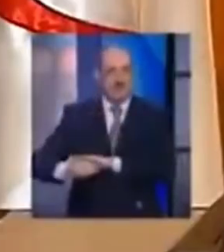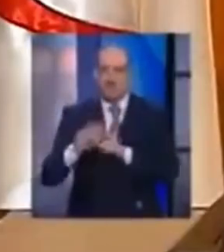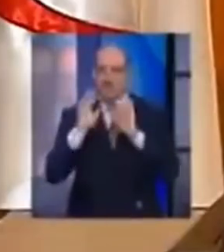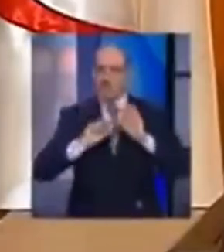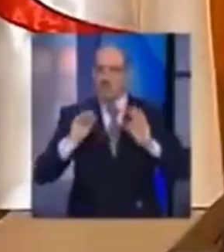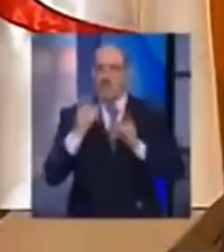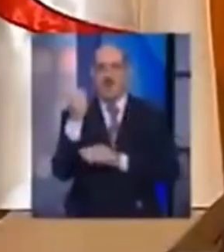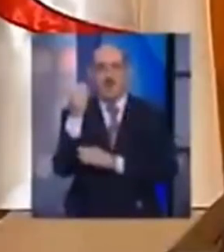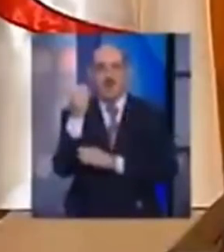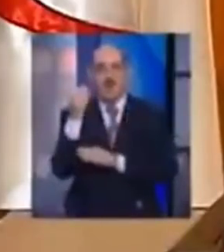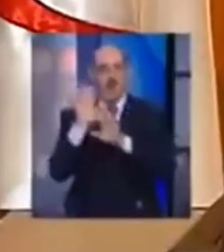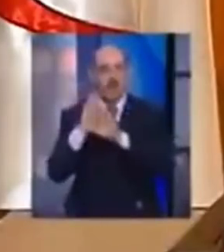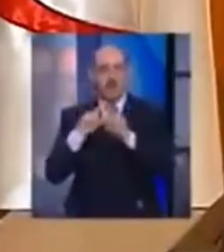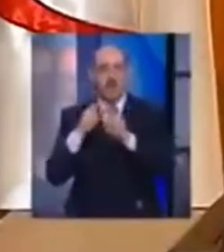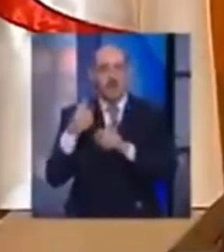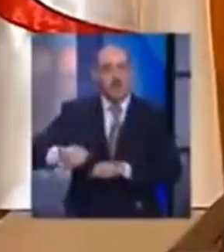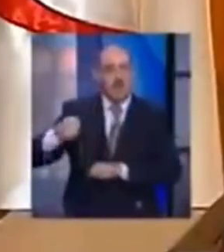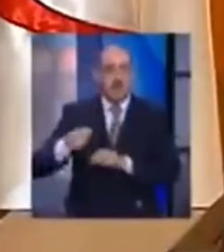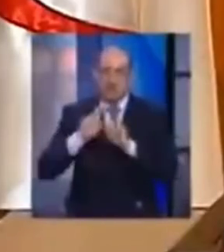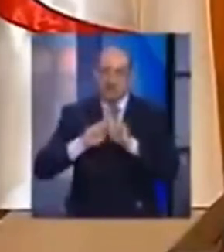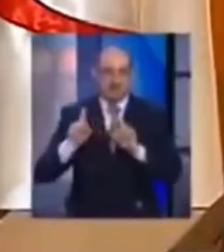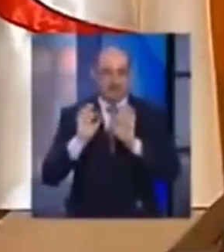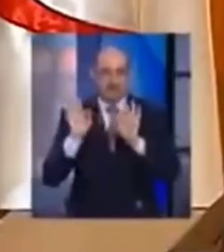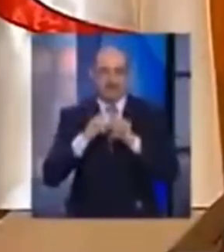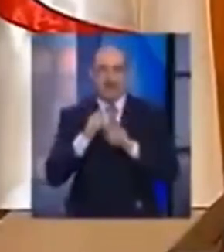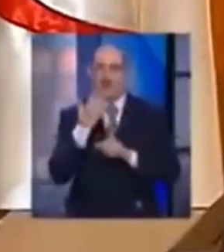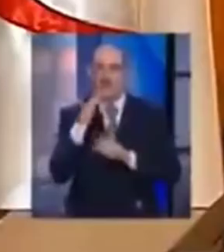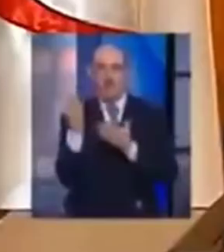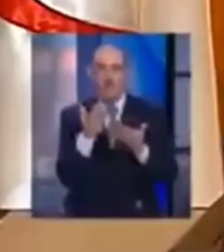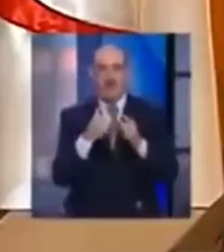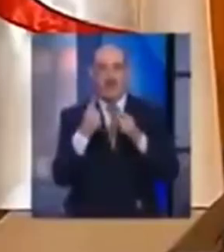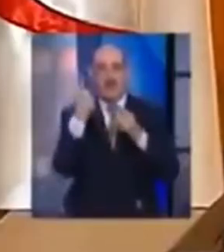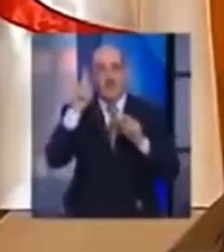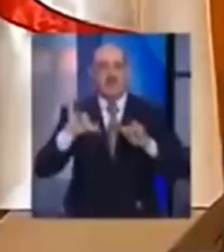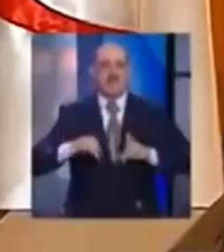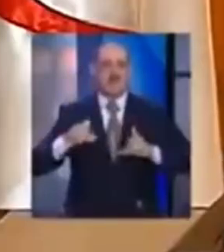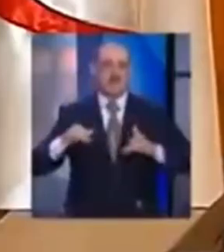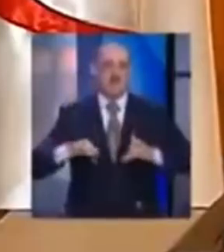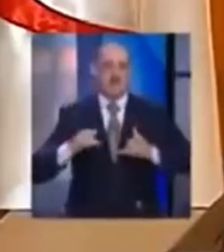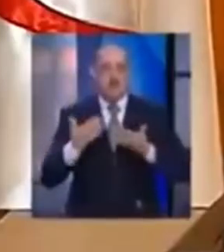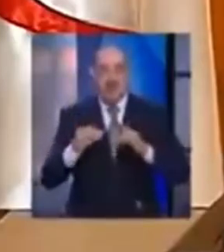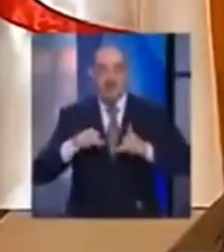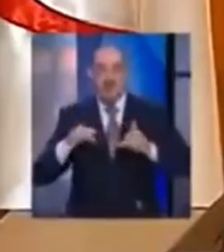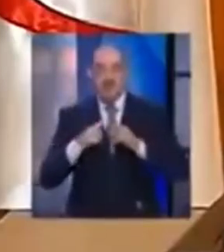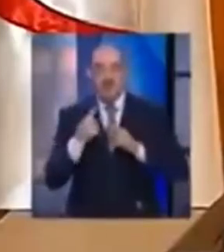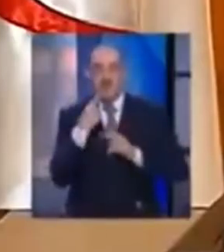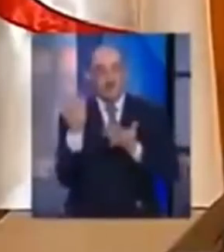فاسد، تفتح أبوابها للشباب. وقلت أن